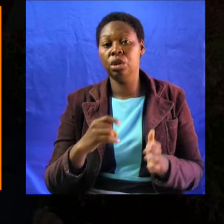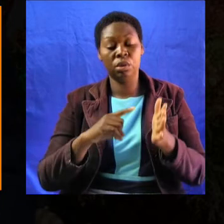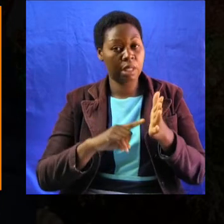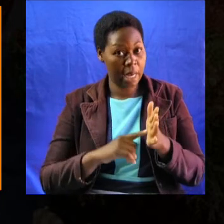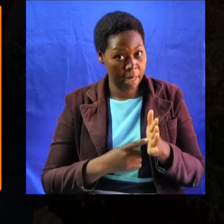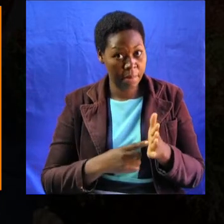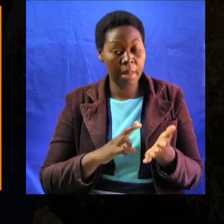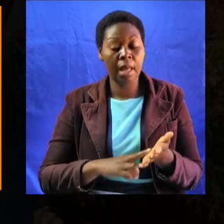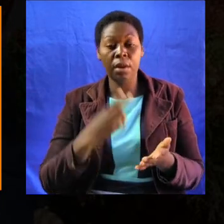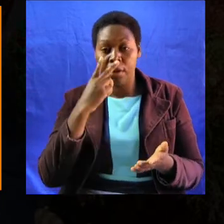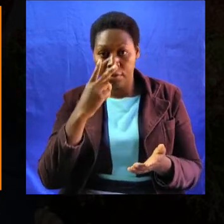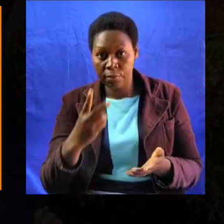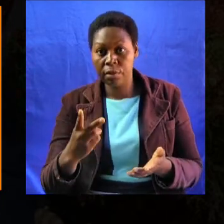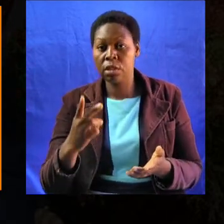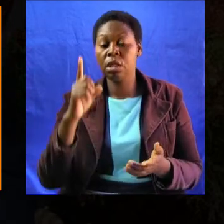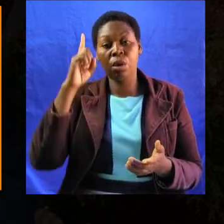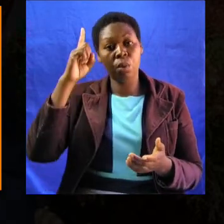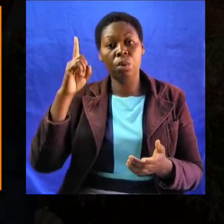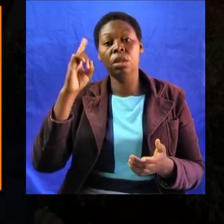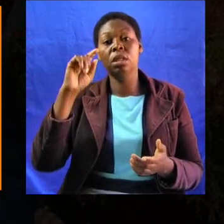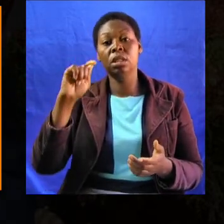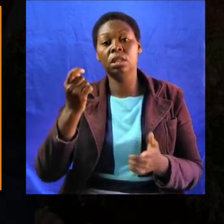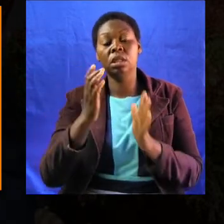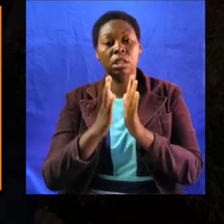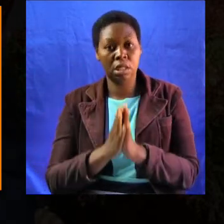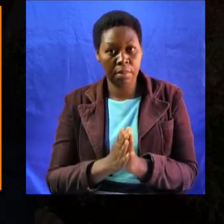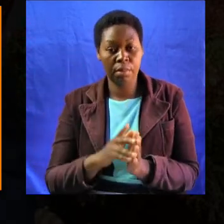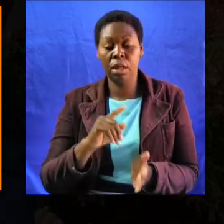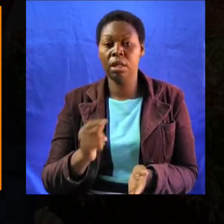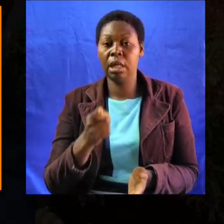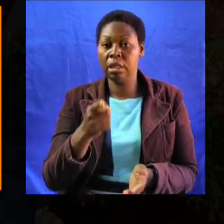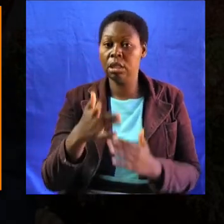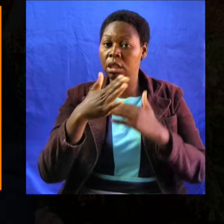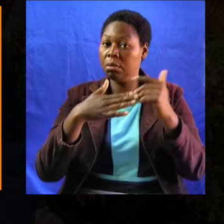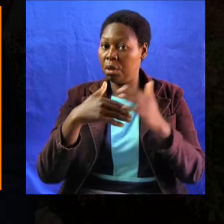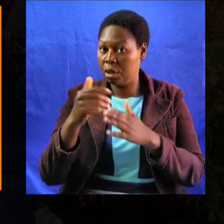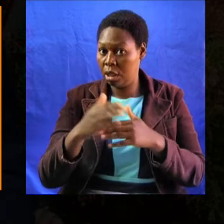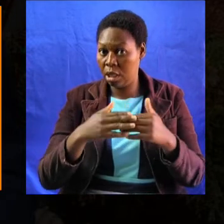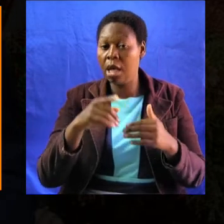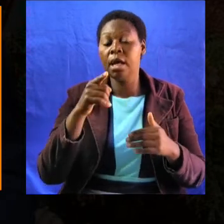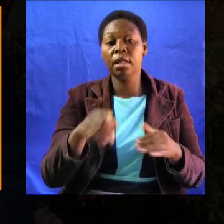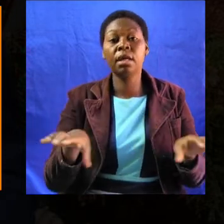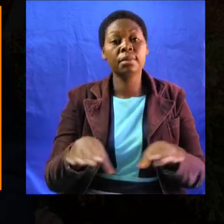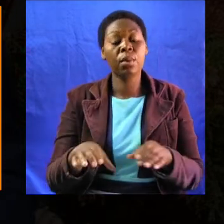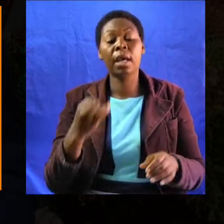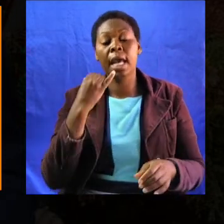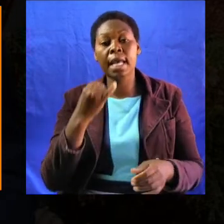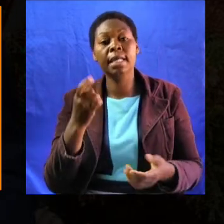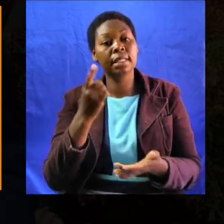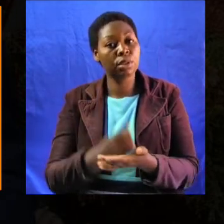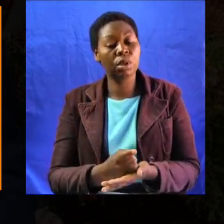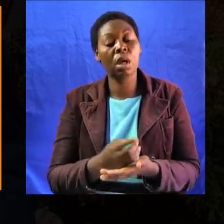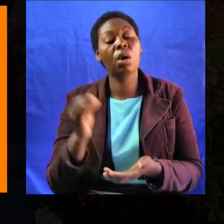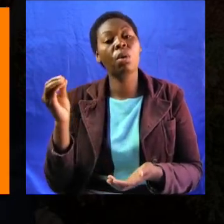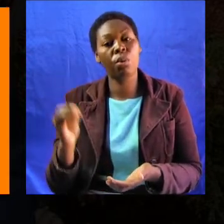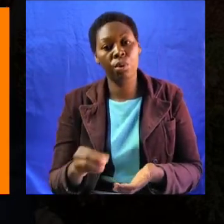uye namatanda anoiswa mumasvingo. Basa iri rinoshingairirwa rinopfuurira mberi zvakanaka